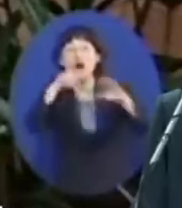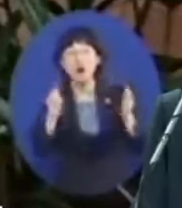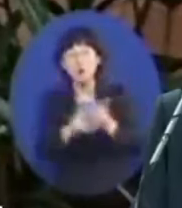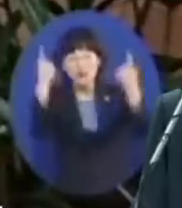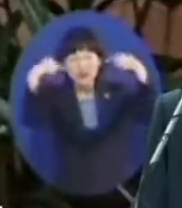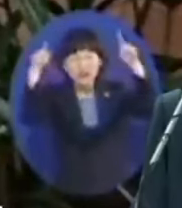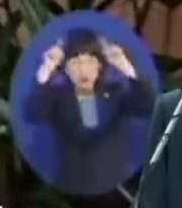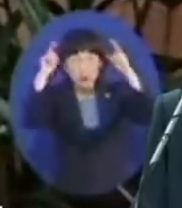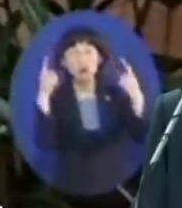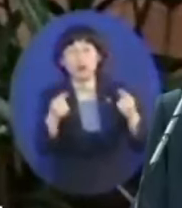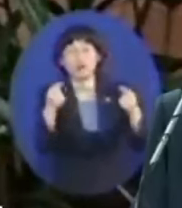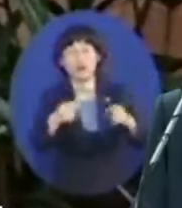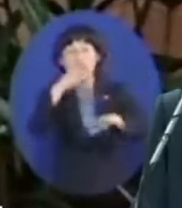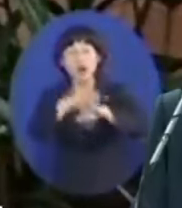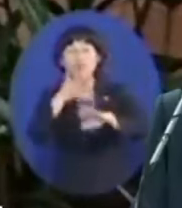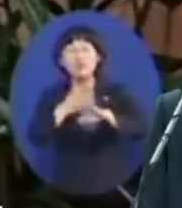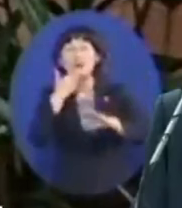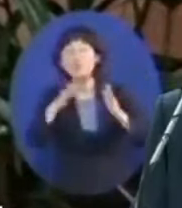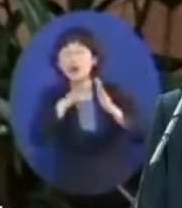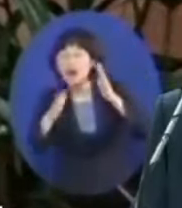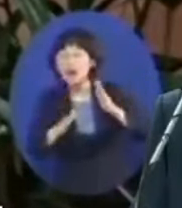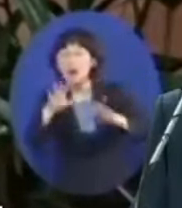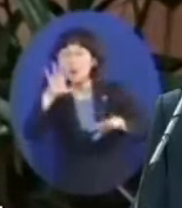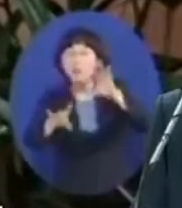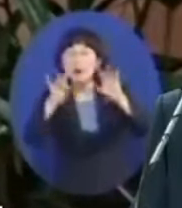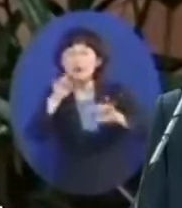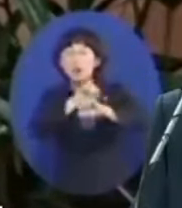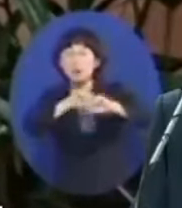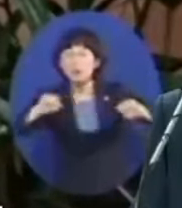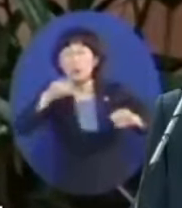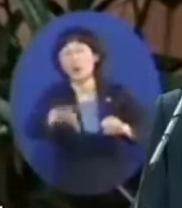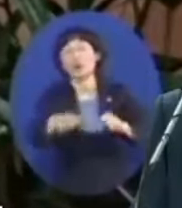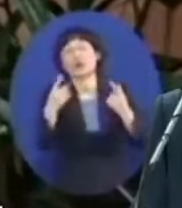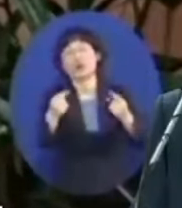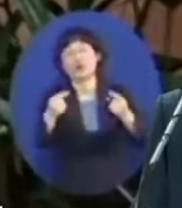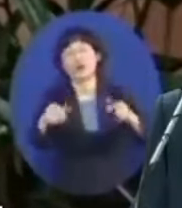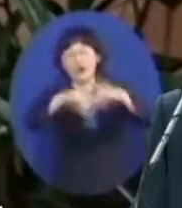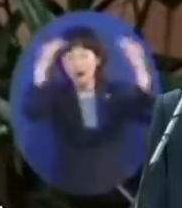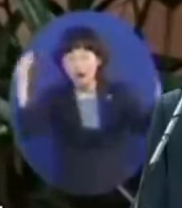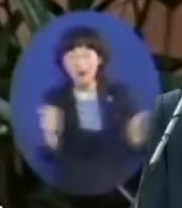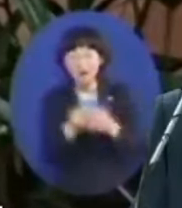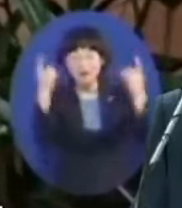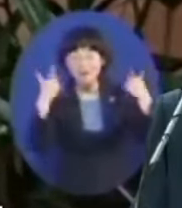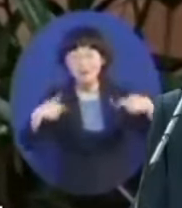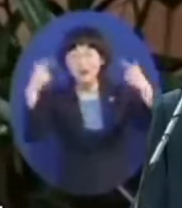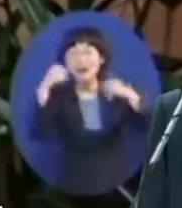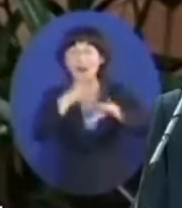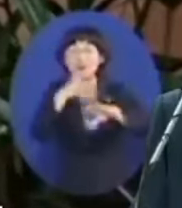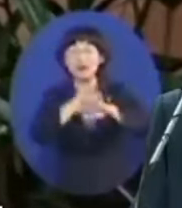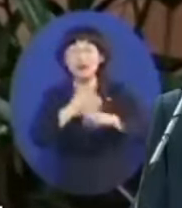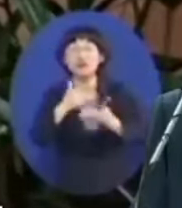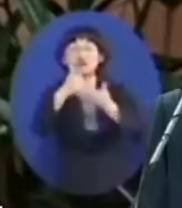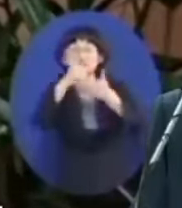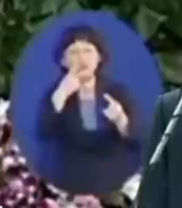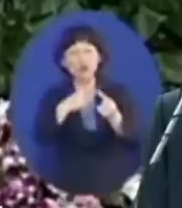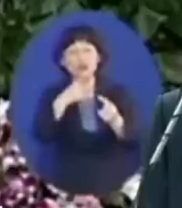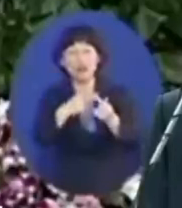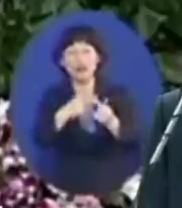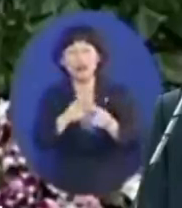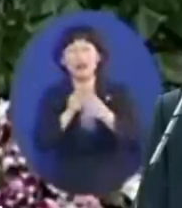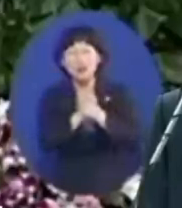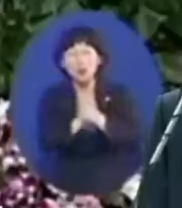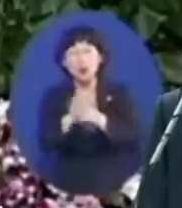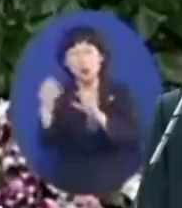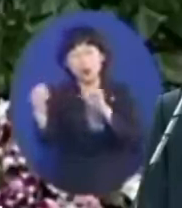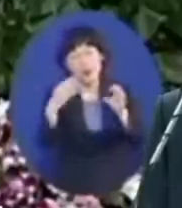같고 감사가 없는 가정은 내 말은 광야와 같습니다. 우리는 늘 주님께 감사함으로 주님 제일주의로 살아야 되는 것입니다. 기도와